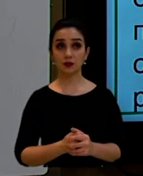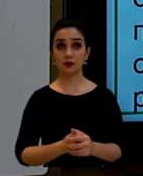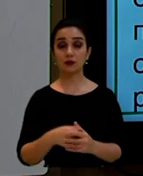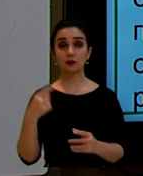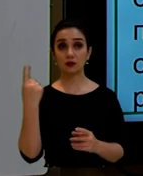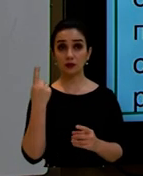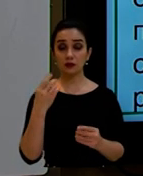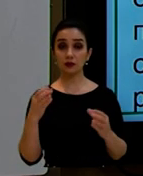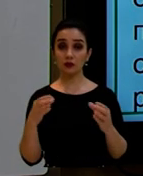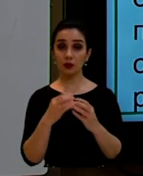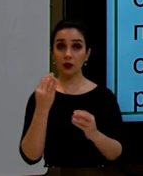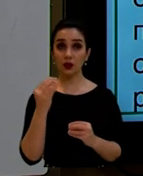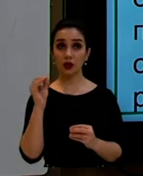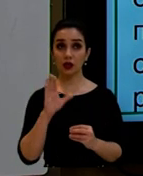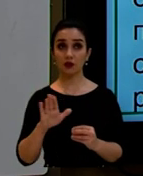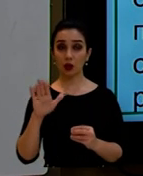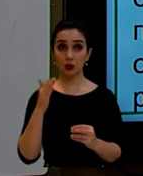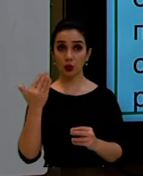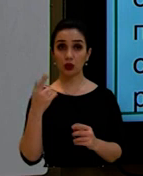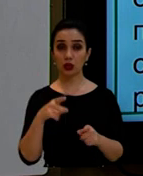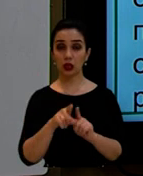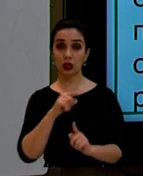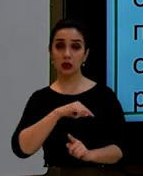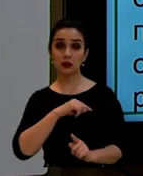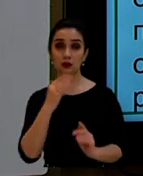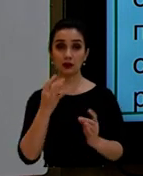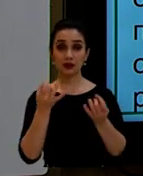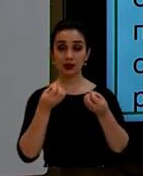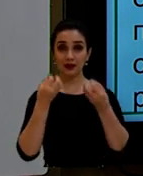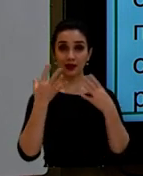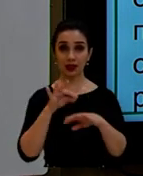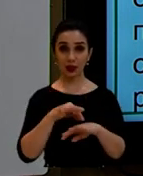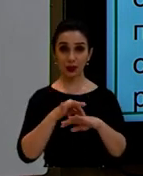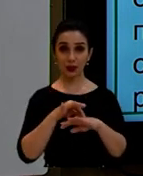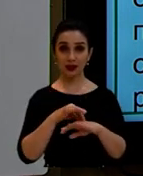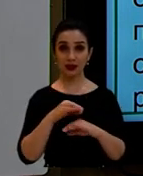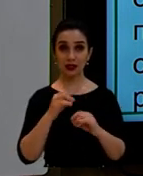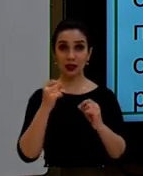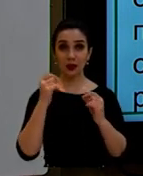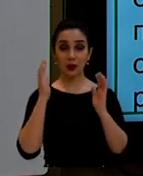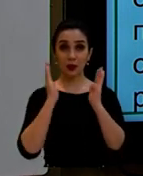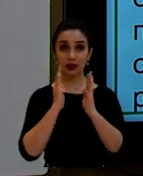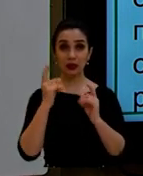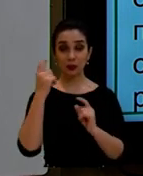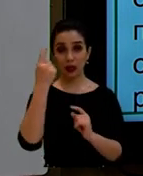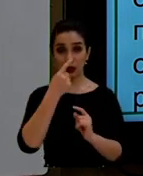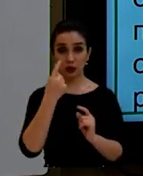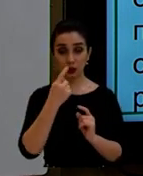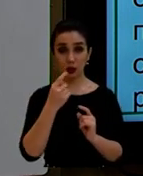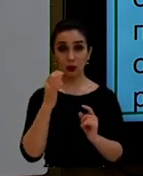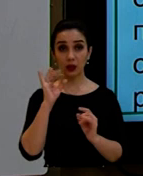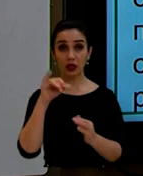Первая раса – это европоиды. Они характеризуются светлой кожей, узким лицом,